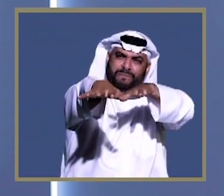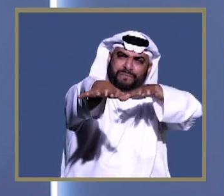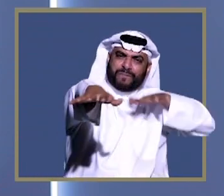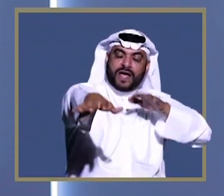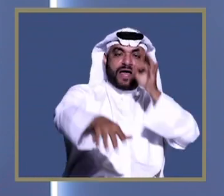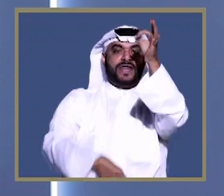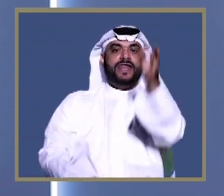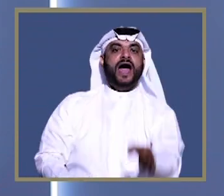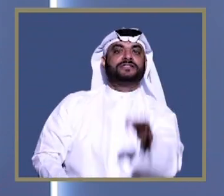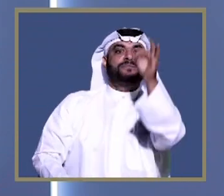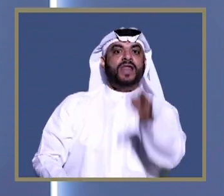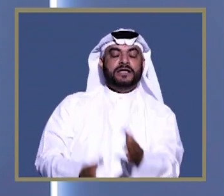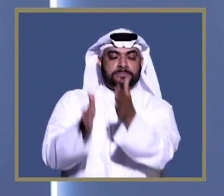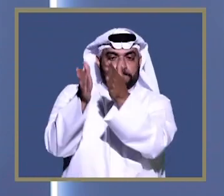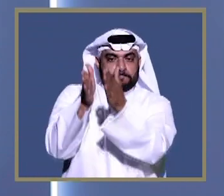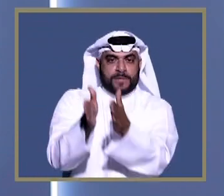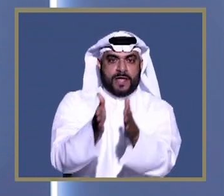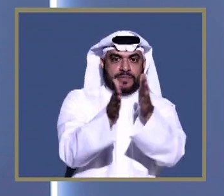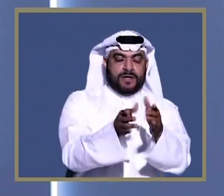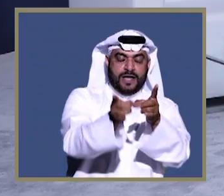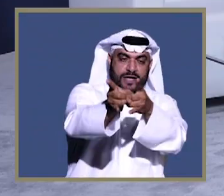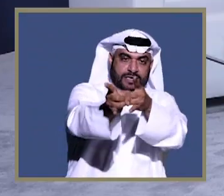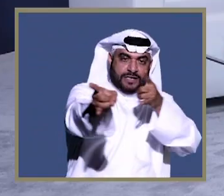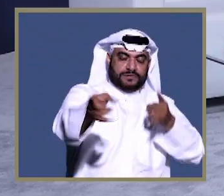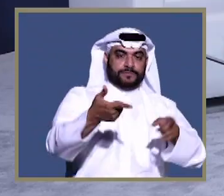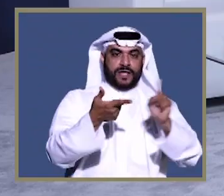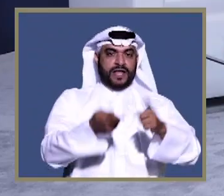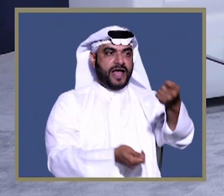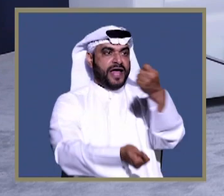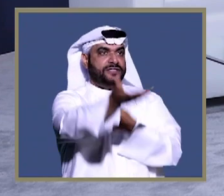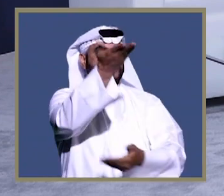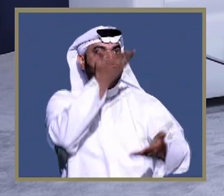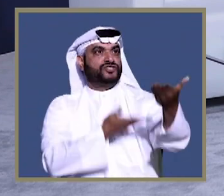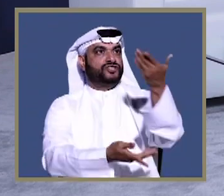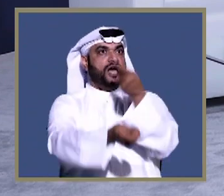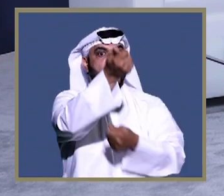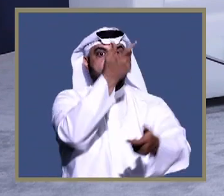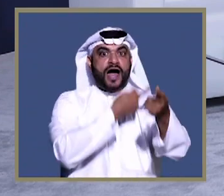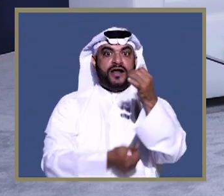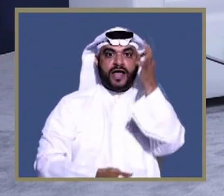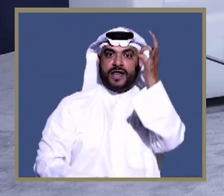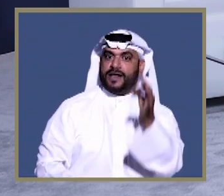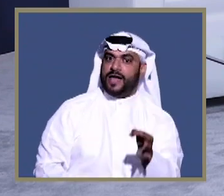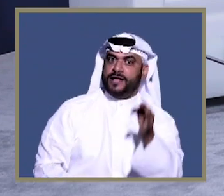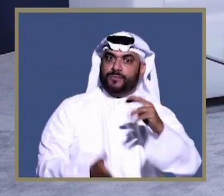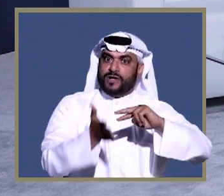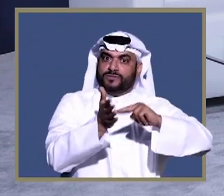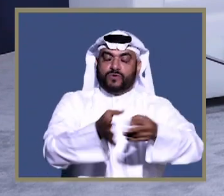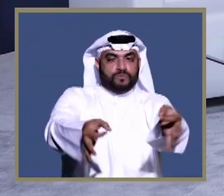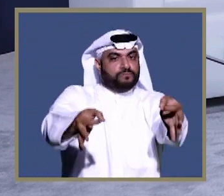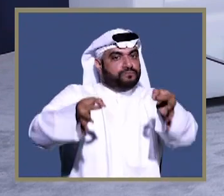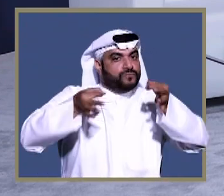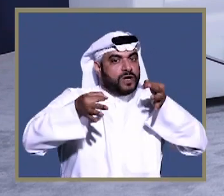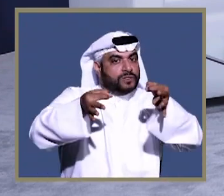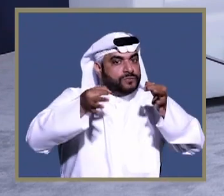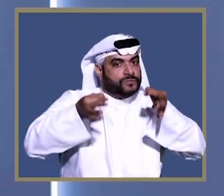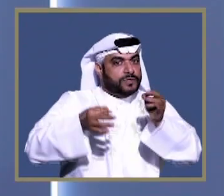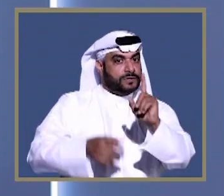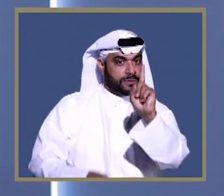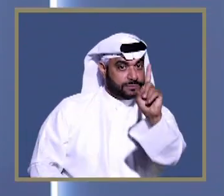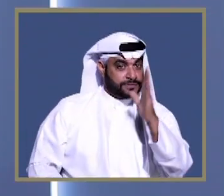أن تكون الحركة المرورية منتظمة. التجارة لابد أن تكون تحد محدها